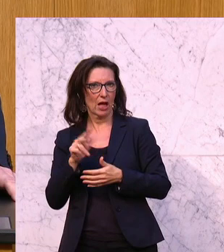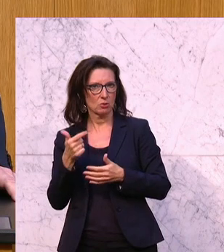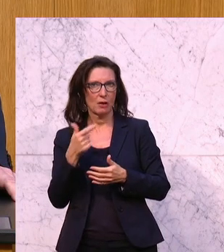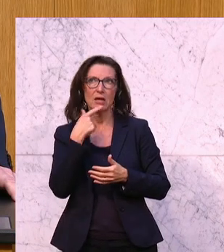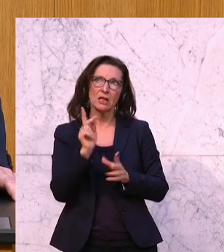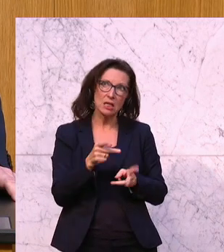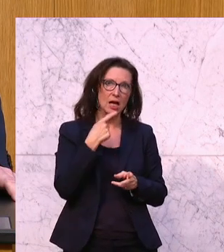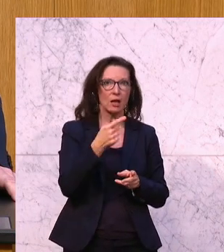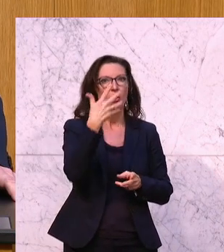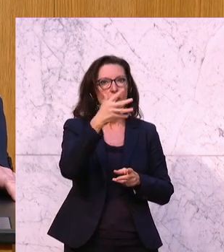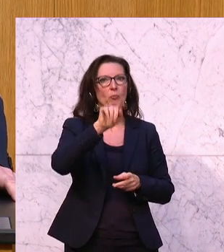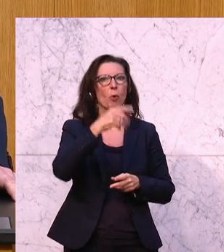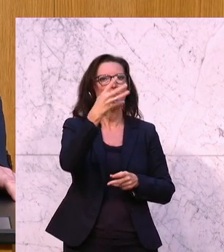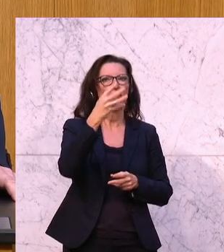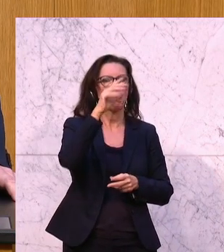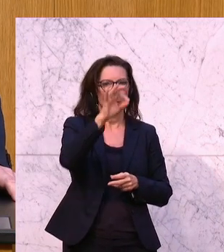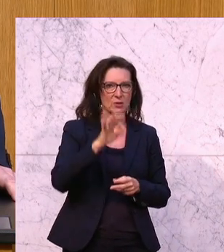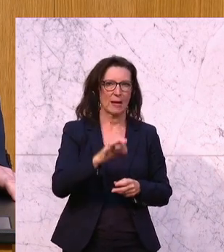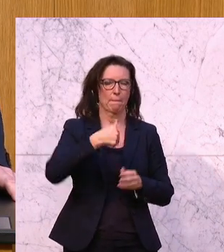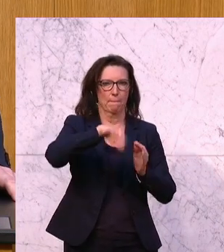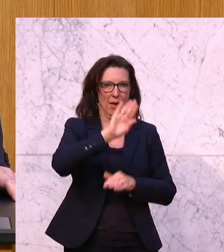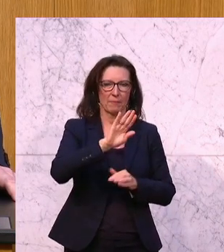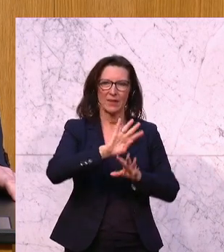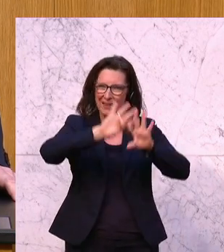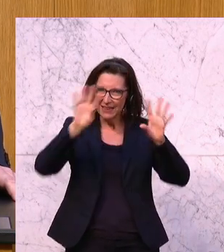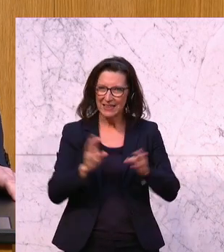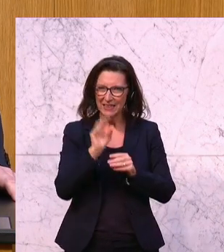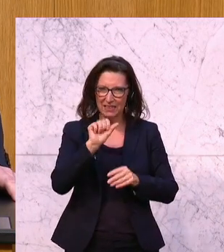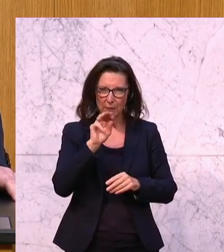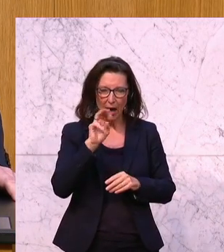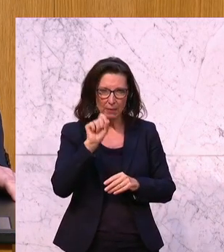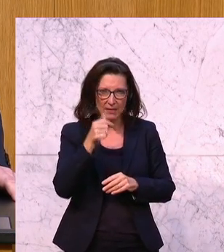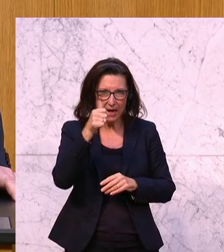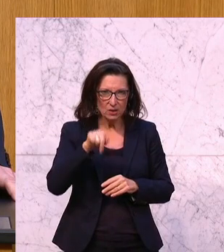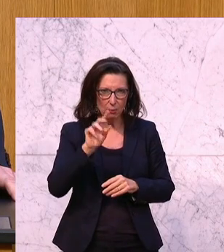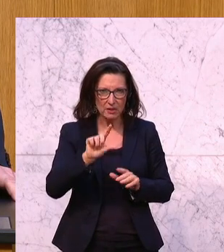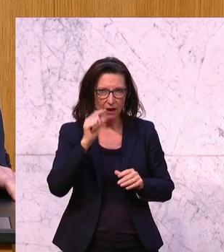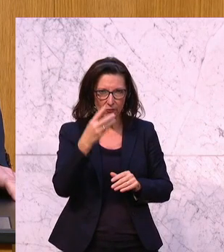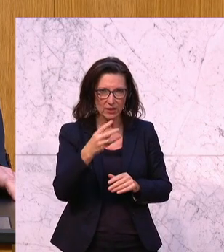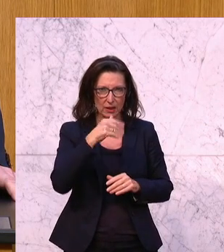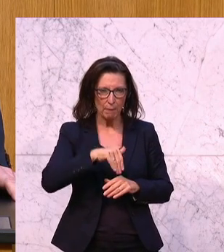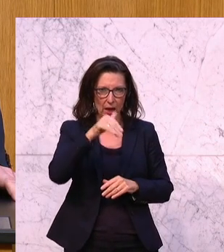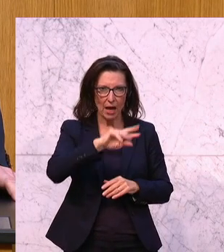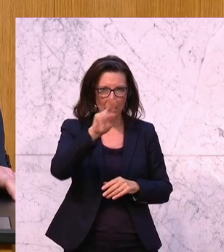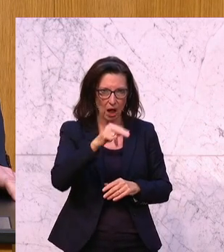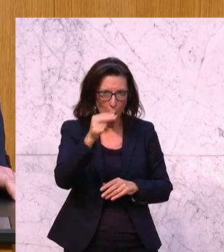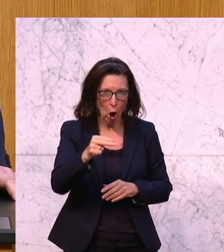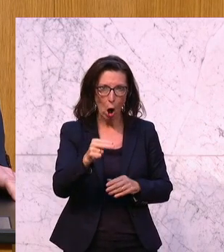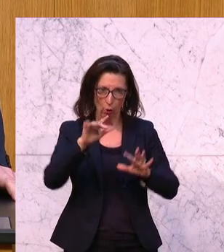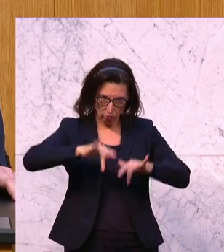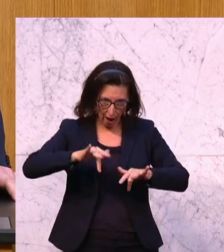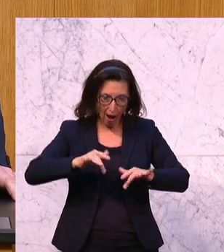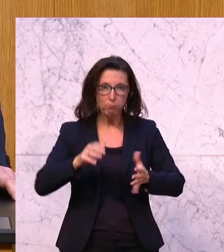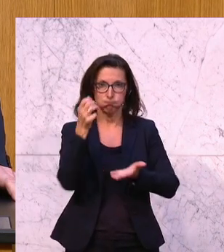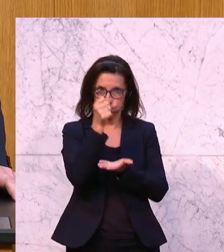ausgedrückt 5,4% mehr. Das AMS hat insgesamt 1,42 Milliarden Euro auch zur Verfügung,